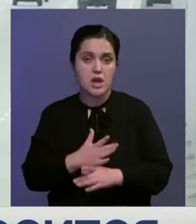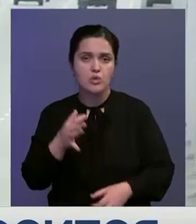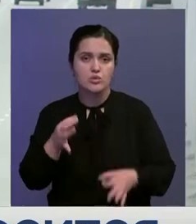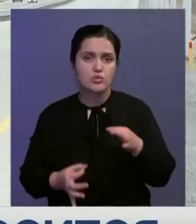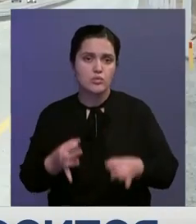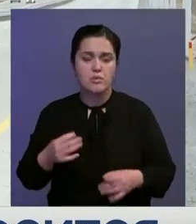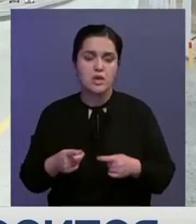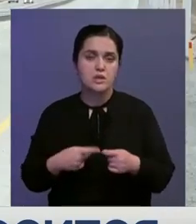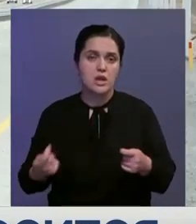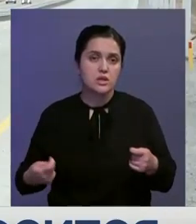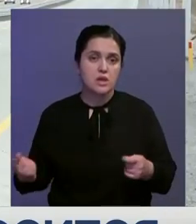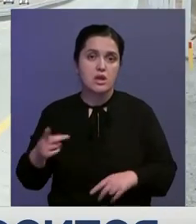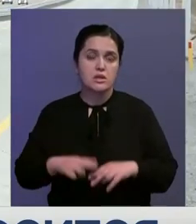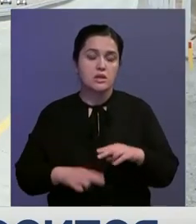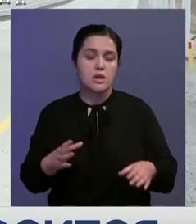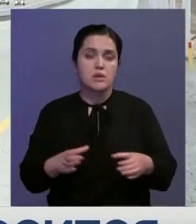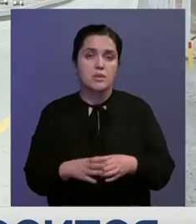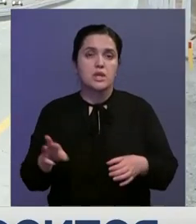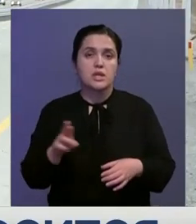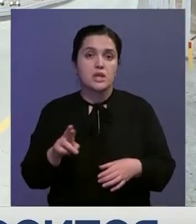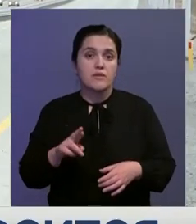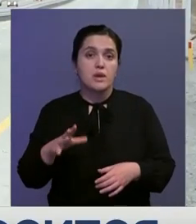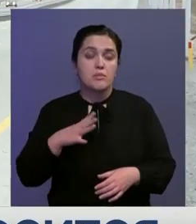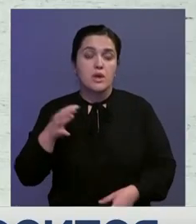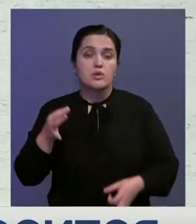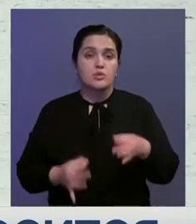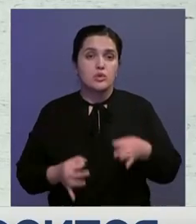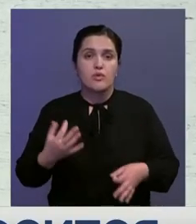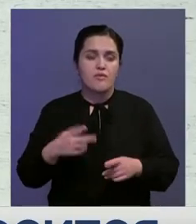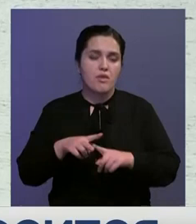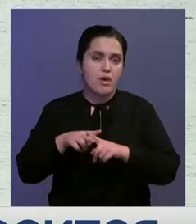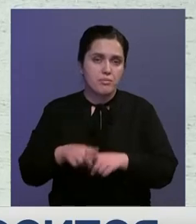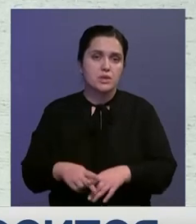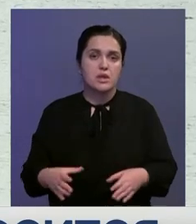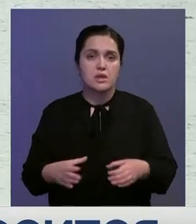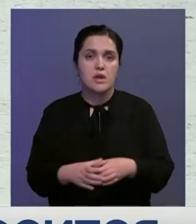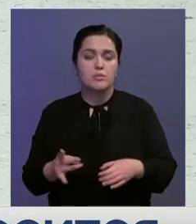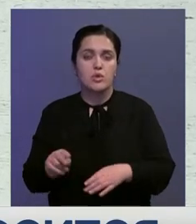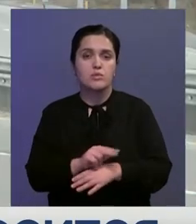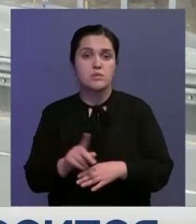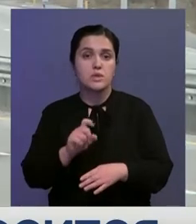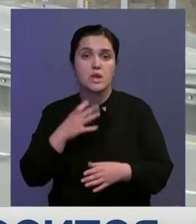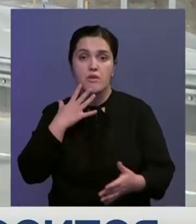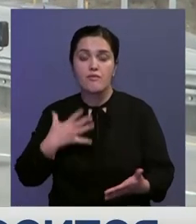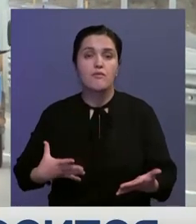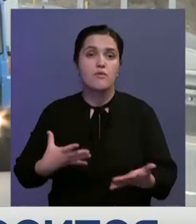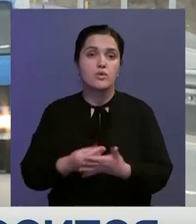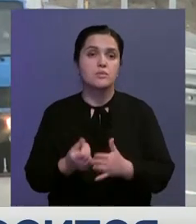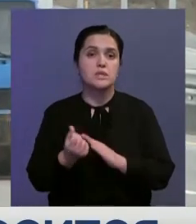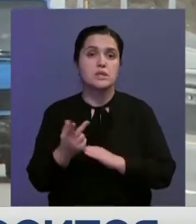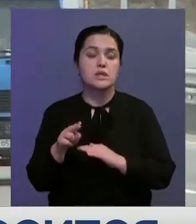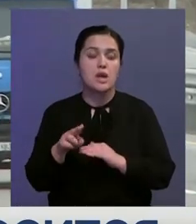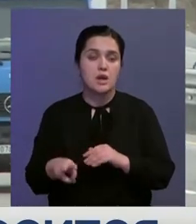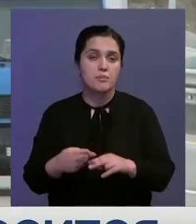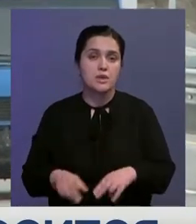тяжбы с подрядчиками длились с января текущего года. Наконец, суд все-таки обязал консорциум устранить дефекты за свой счет. На 13-километровой